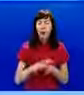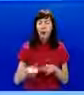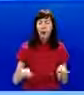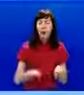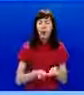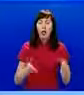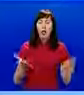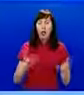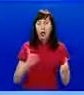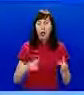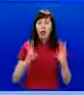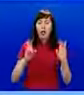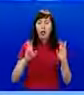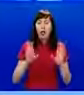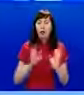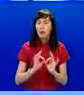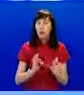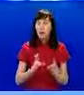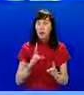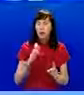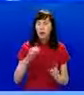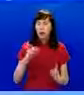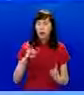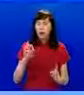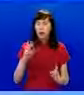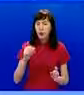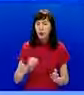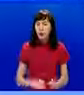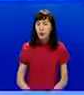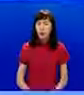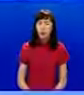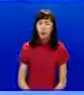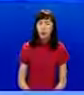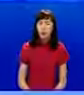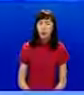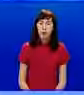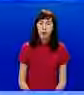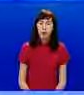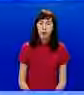қандай? Өзекті тақырып Нұр Отан партиясының облыстық филиалы ұйымдастырған қоғамдық тыңдауда талқыланды.